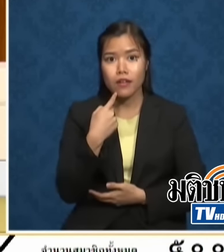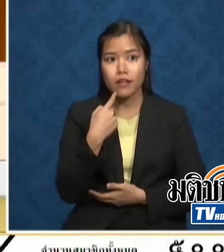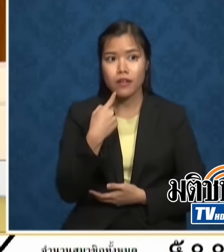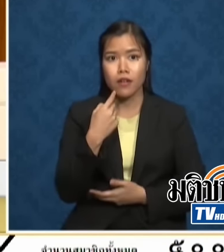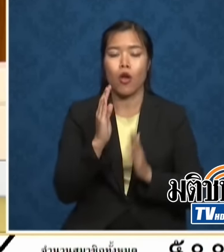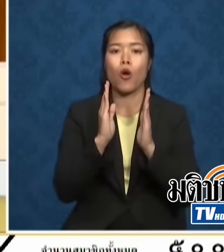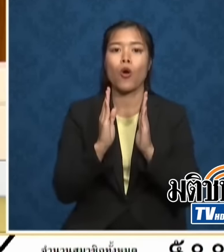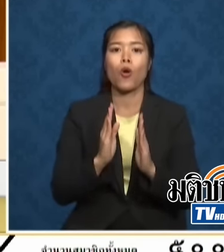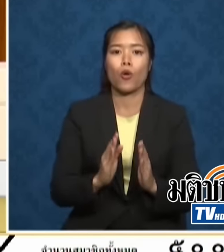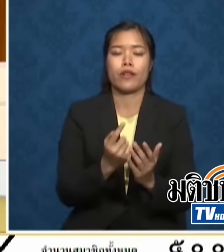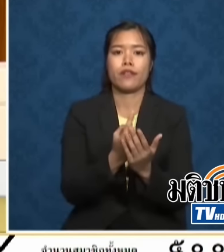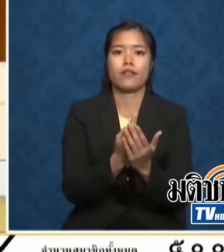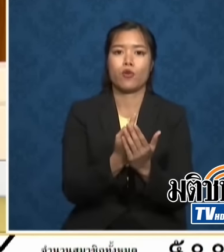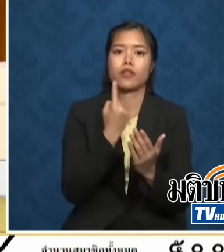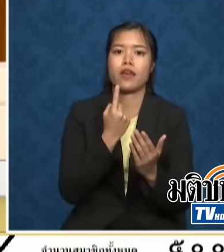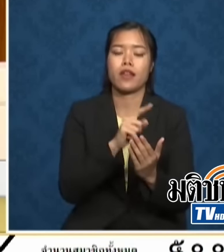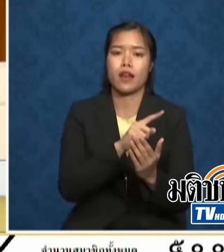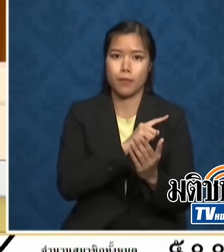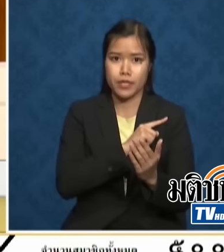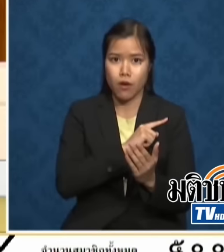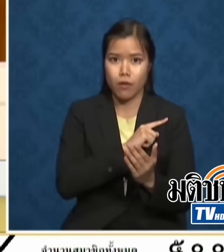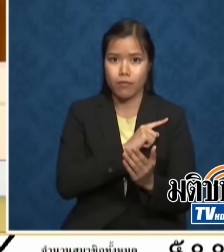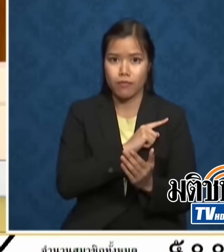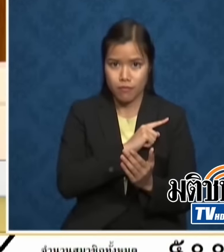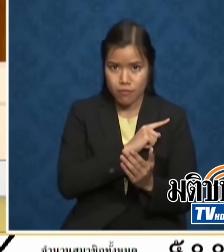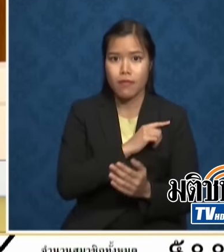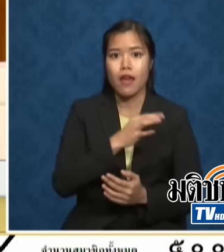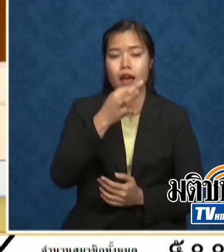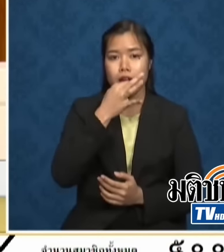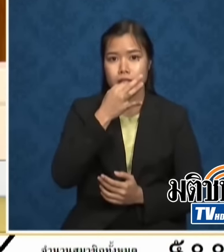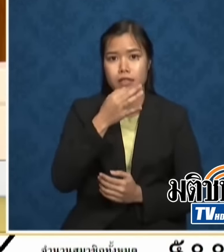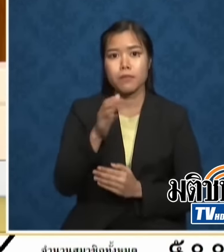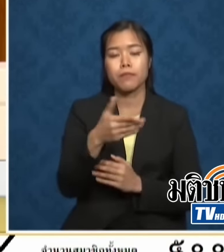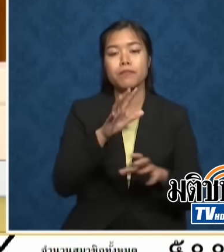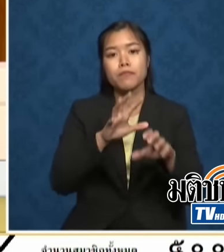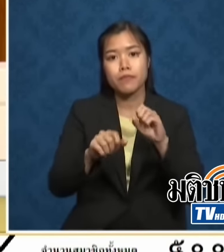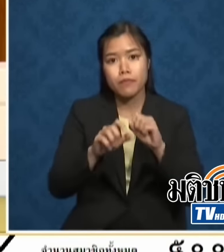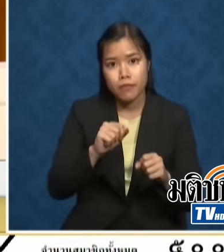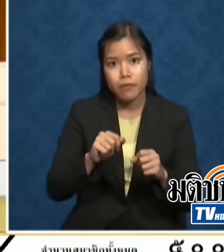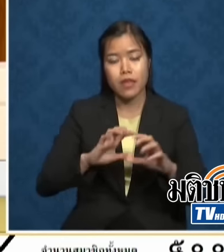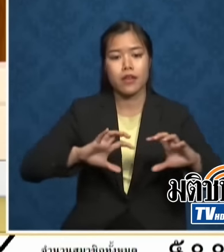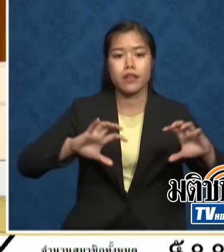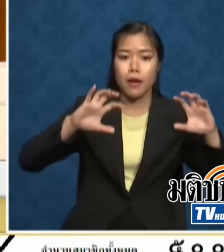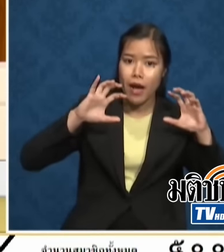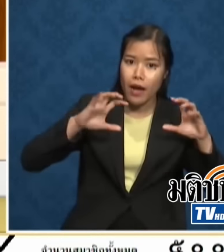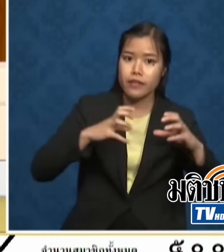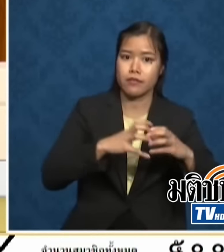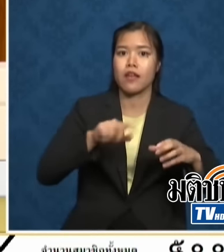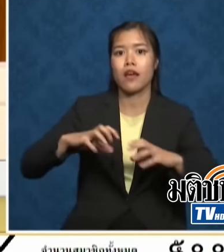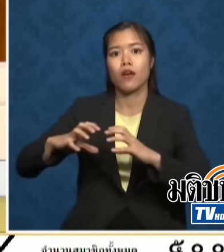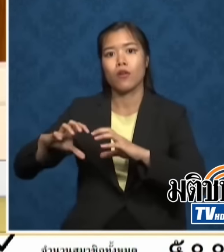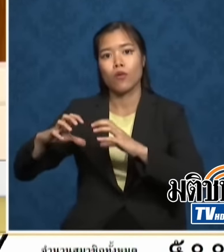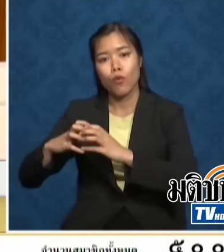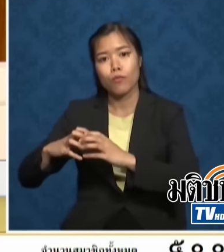ผู้มีส่วนร่วมคือภาคพี่น้องชาวประมงเพื่อนสมาชิกสภาผู้แทนราษฎรทั้งฝ่ายรัฐบาลและฝ่ายค้านในส